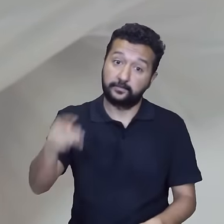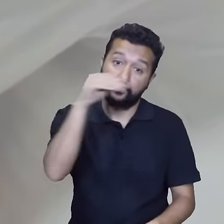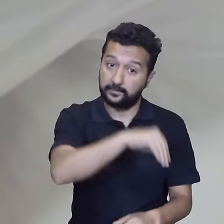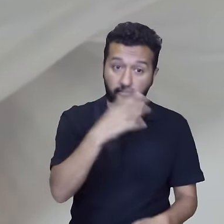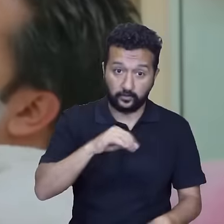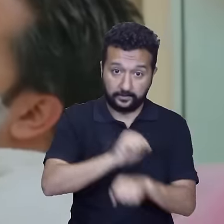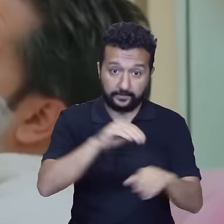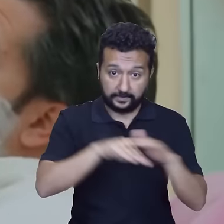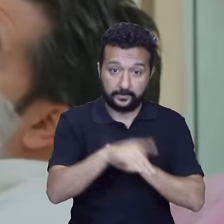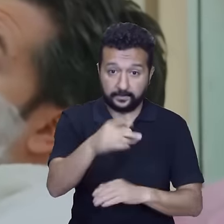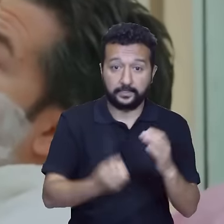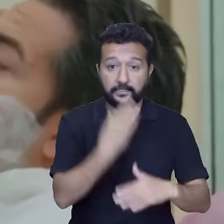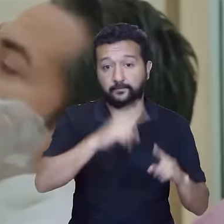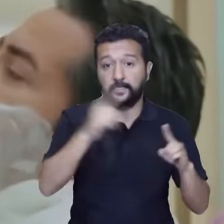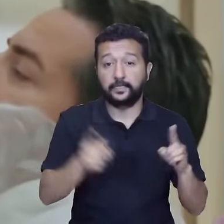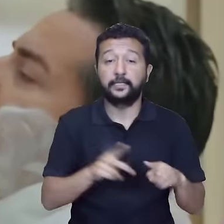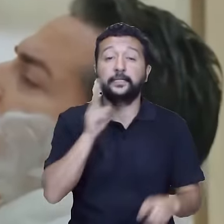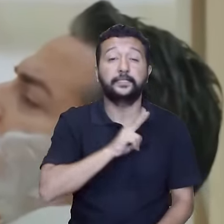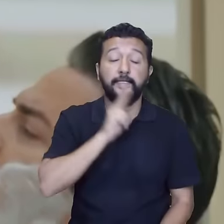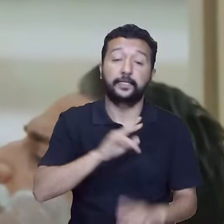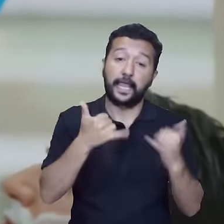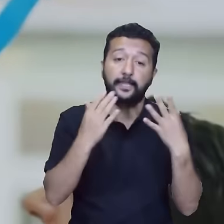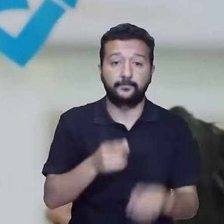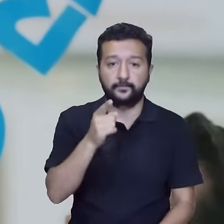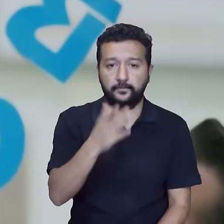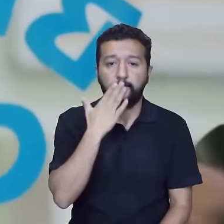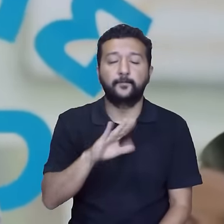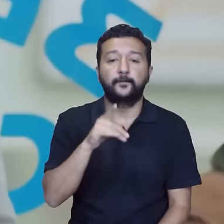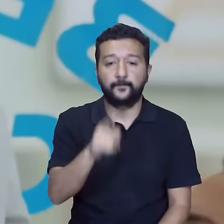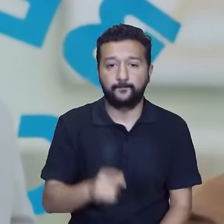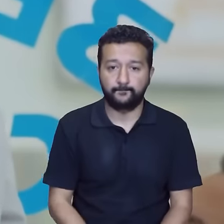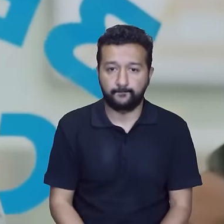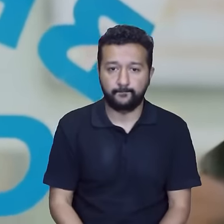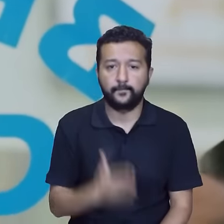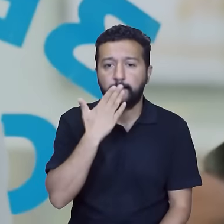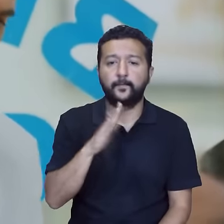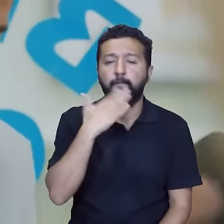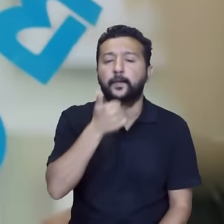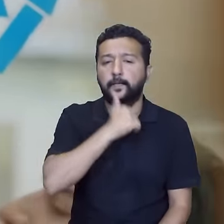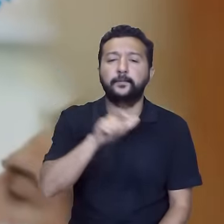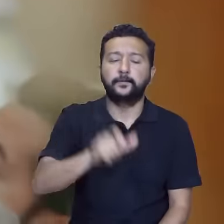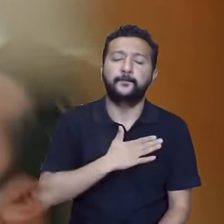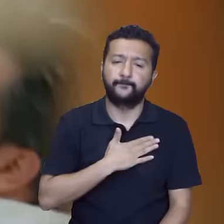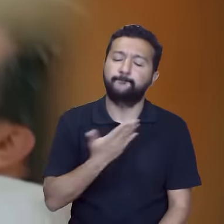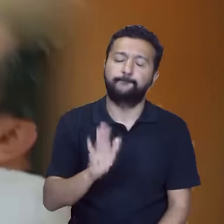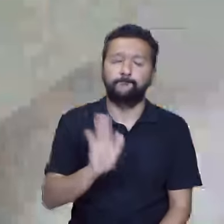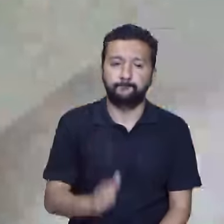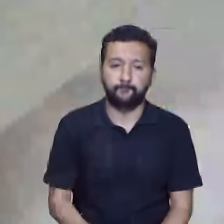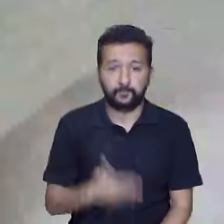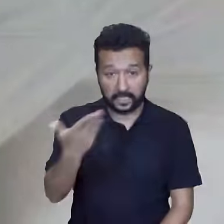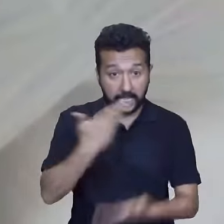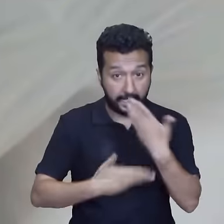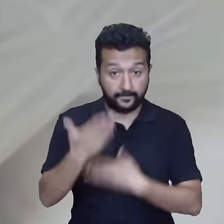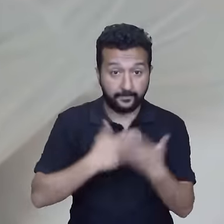seni içeri ha? Sabaha kadar gülmekten bayılırsın. Yok. Yok yok abi eyvallah ya sağ olasın.